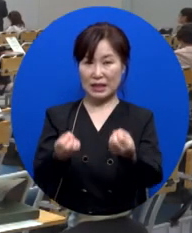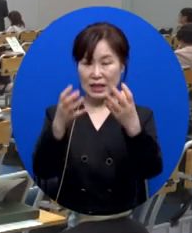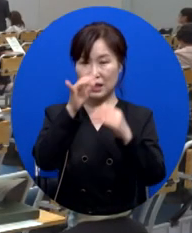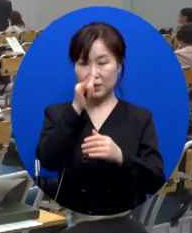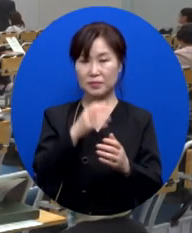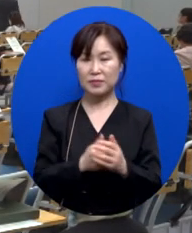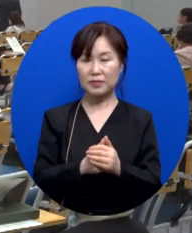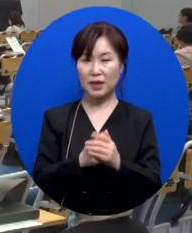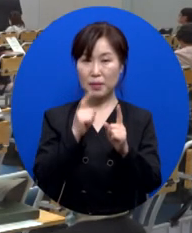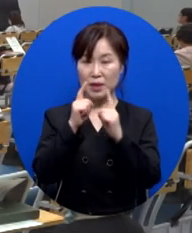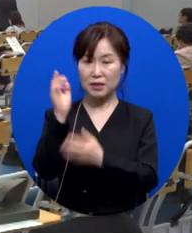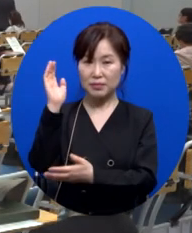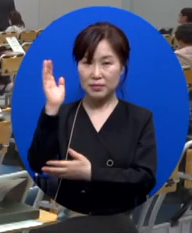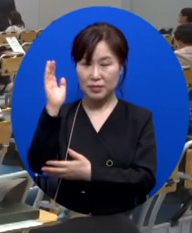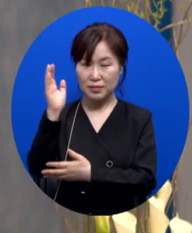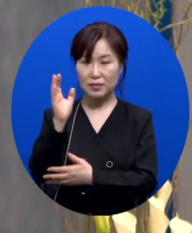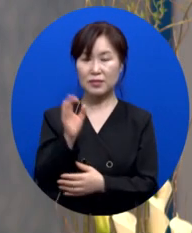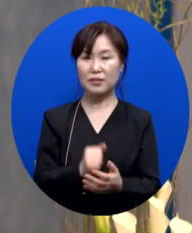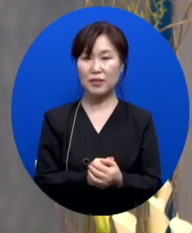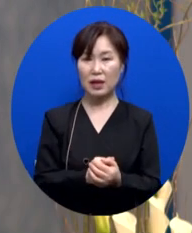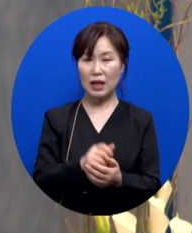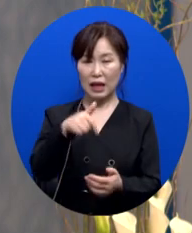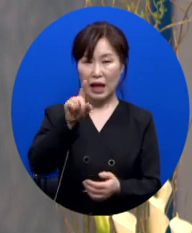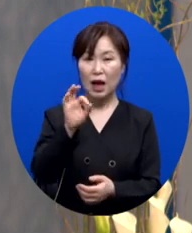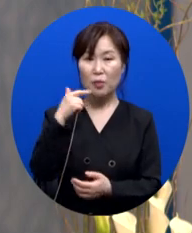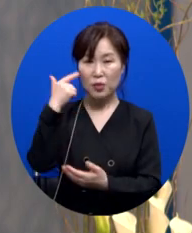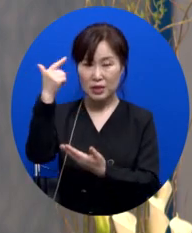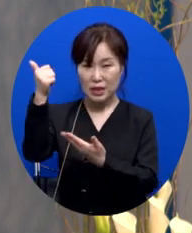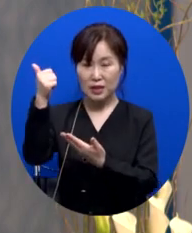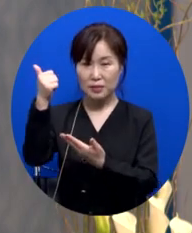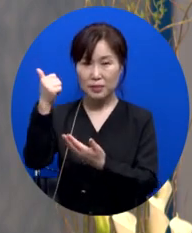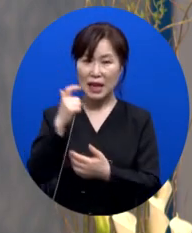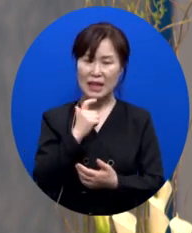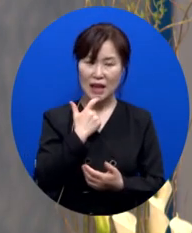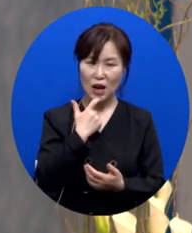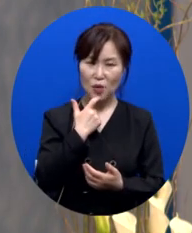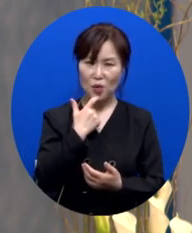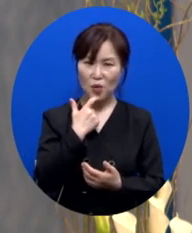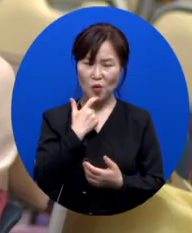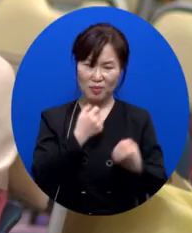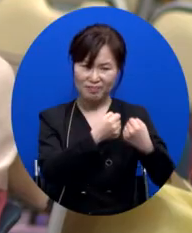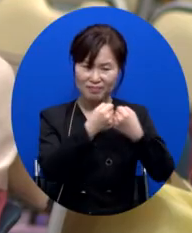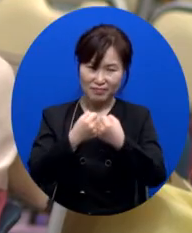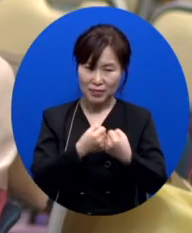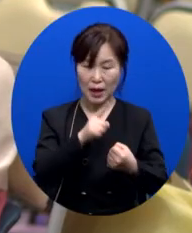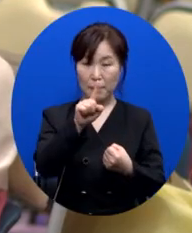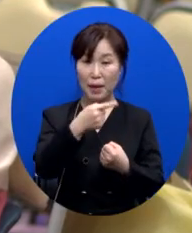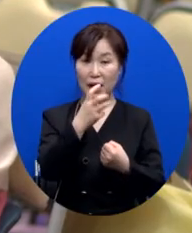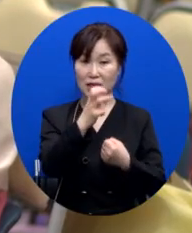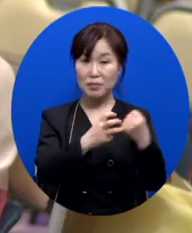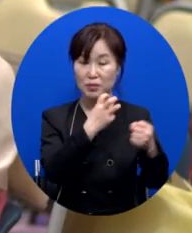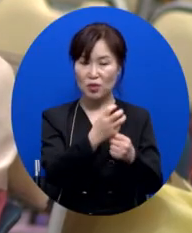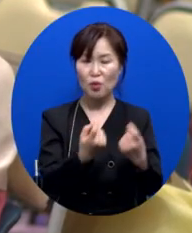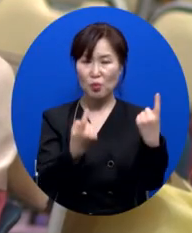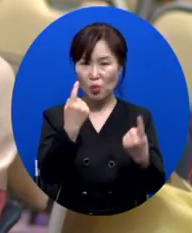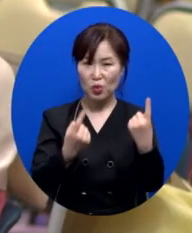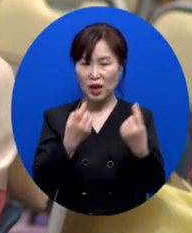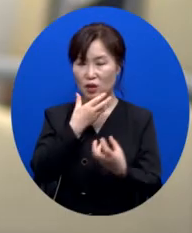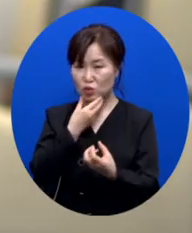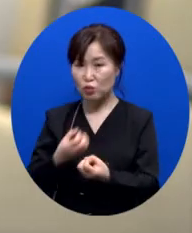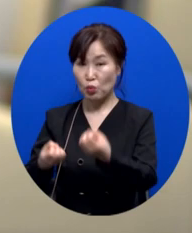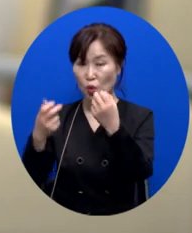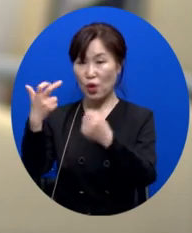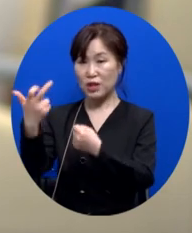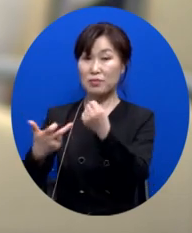예배에서 말씀을 전한 용왕 교회 강영민 목사는 야곱이 투쟁한 130년 보다 축복받은 17년의 설 미 하나님